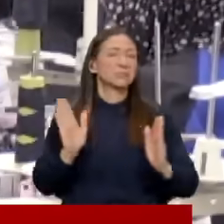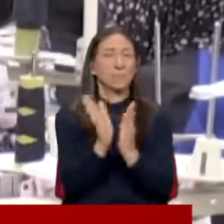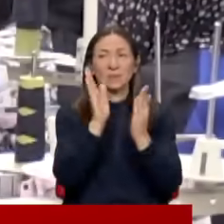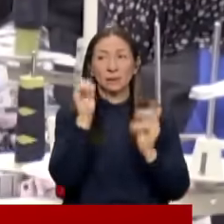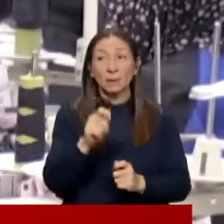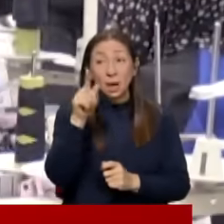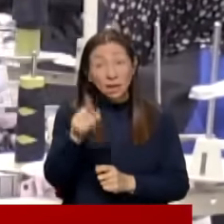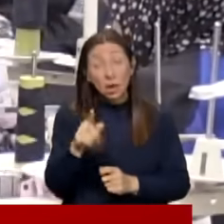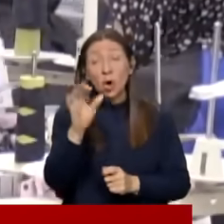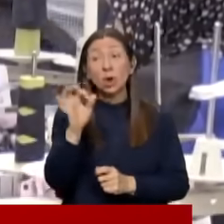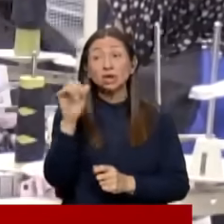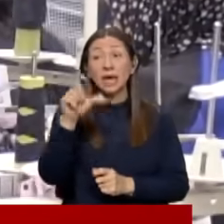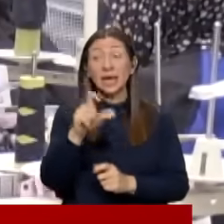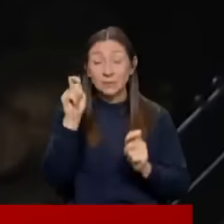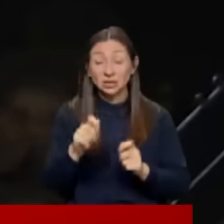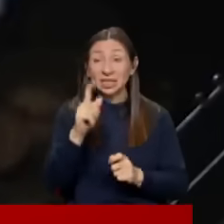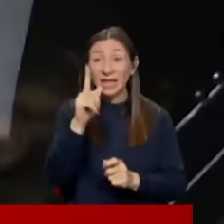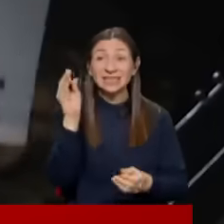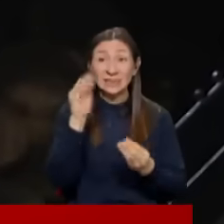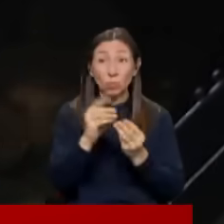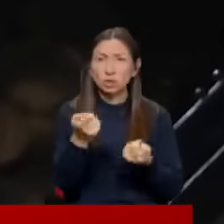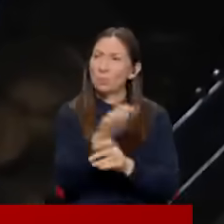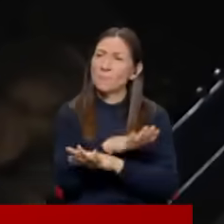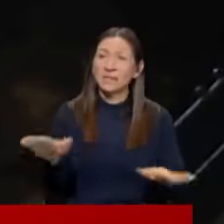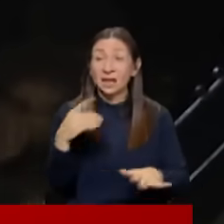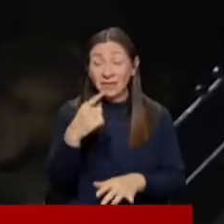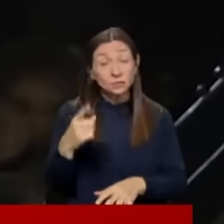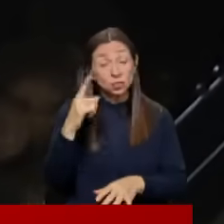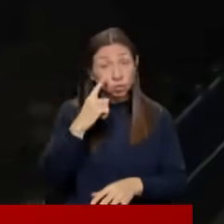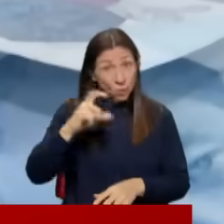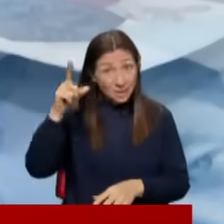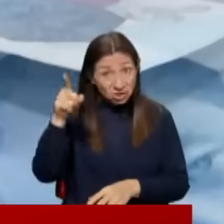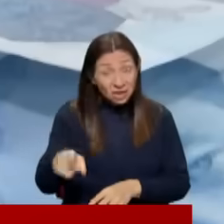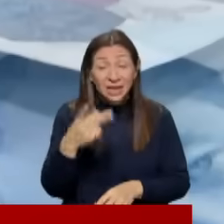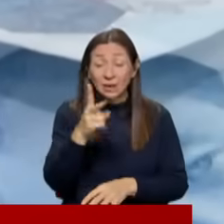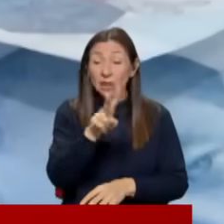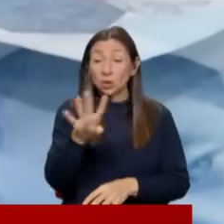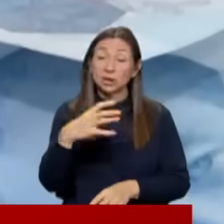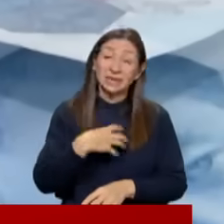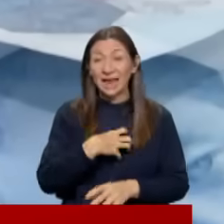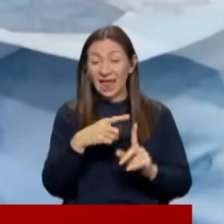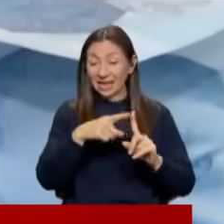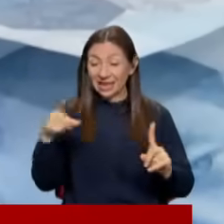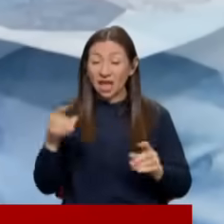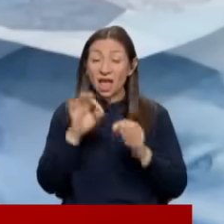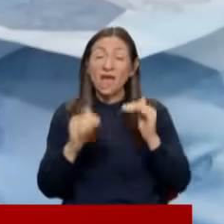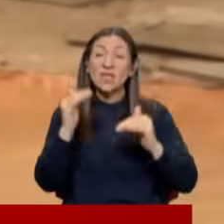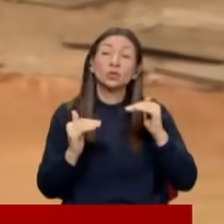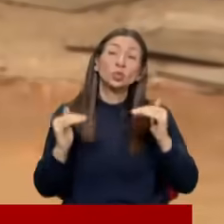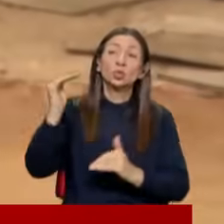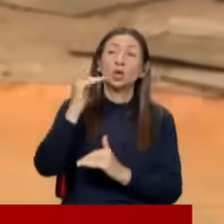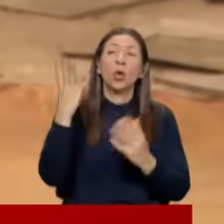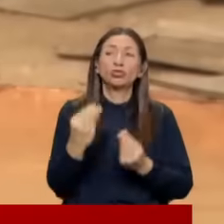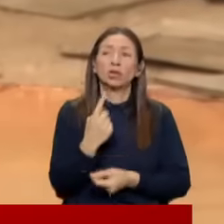tepki gösterirken, Ocak ayında yapılacak tek zamla bu iş biter diyen Cumhurbaşkanı, 2024 Haziran'a kadar enflasyonun